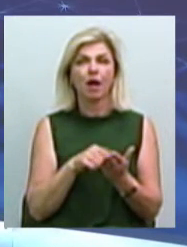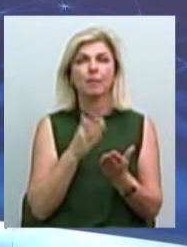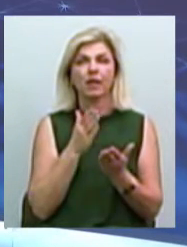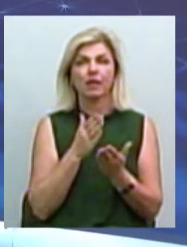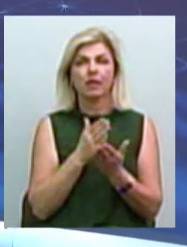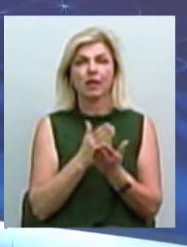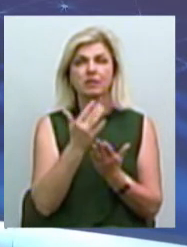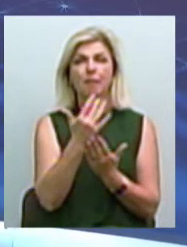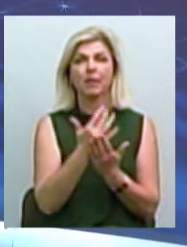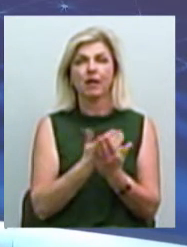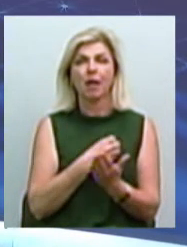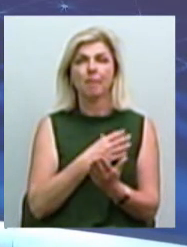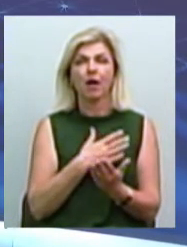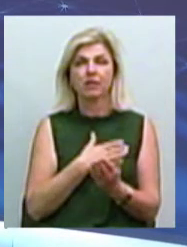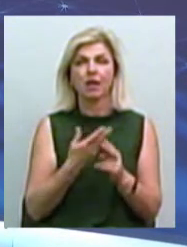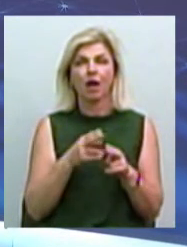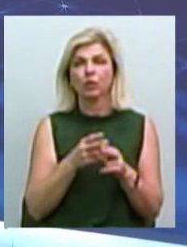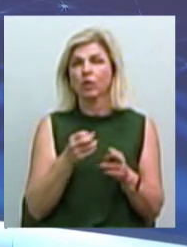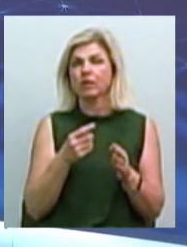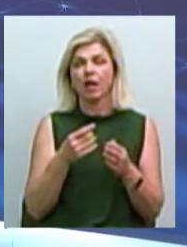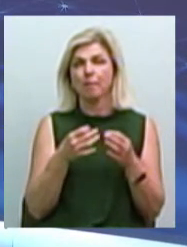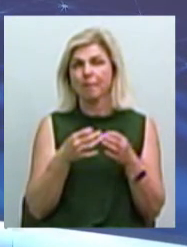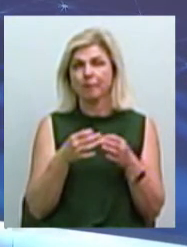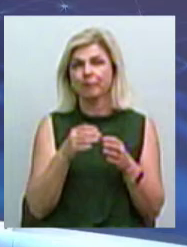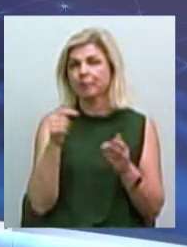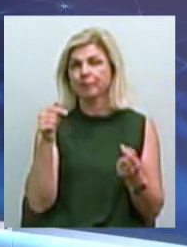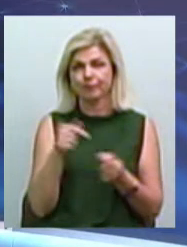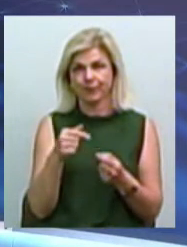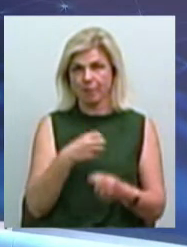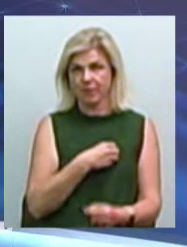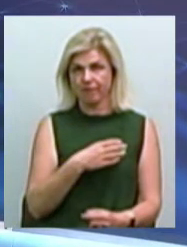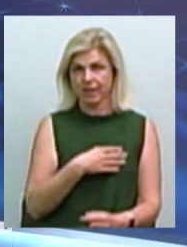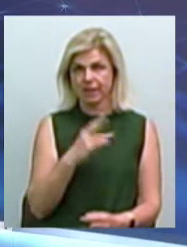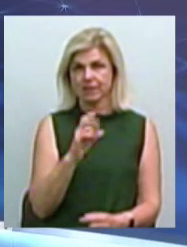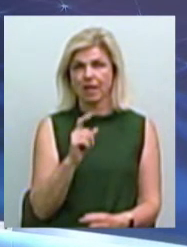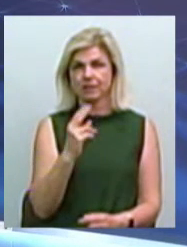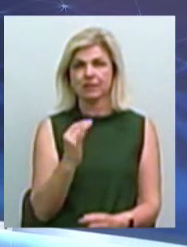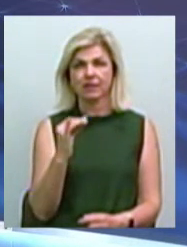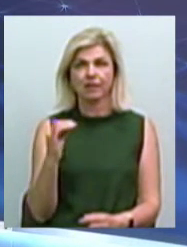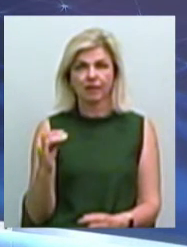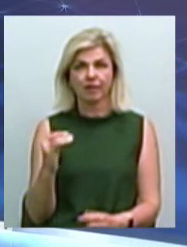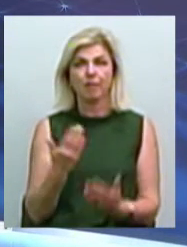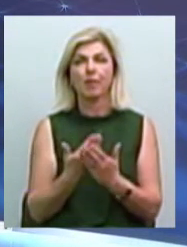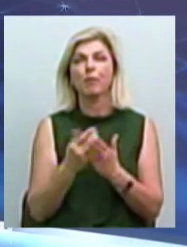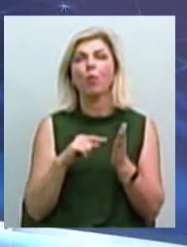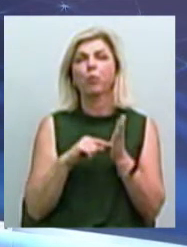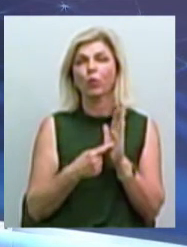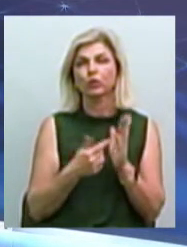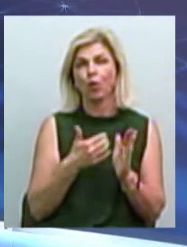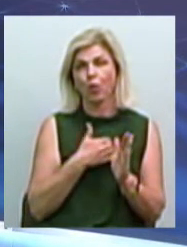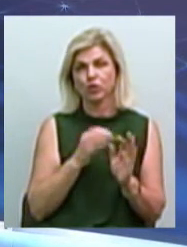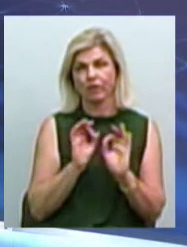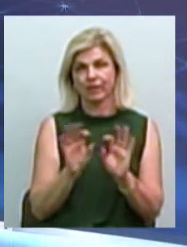вичерпний перелік майна та об'єктів, які не підлягають приватизації. Там дуже великий такий перелік. В тому числі, ось деякі пункти я би хотів